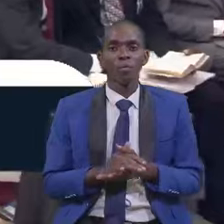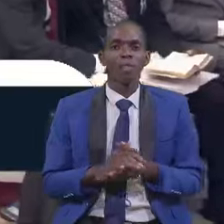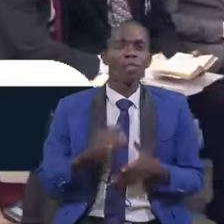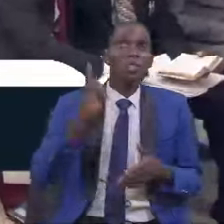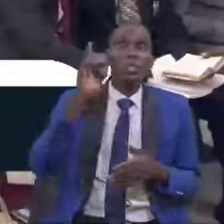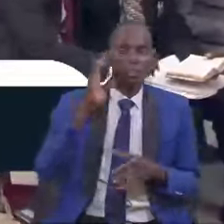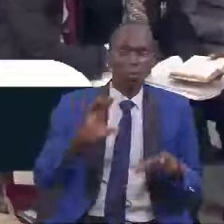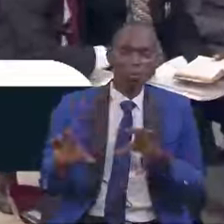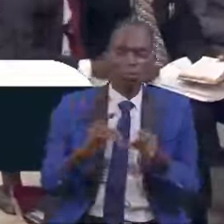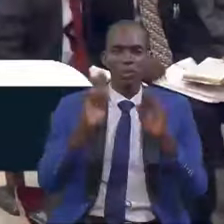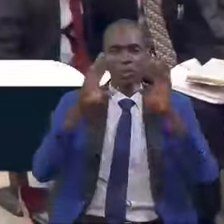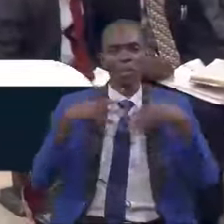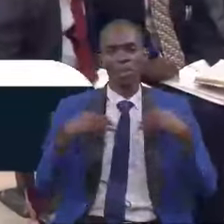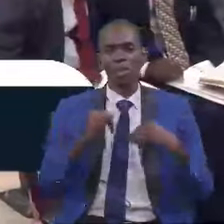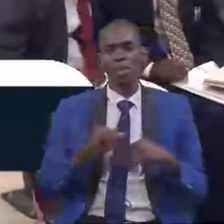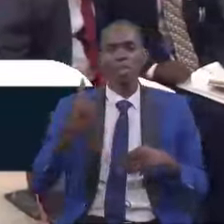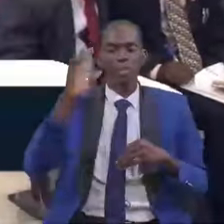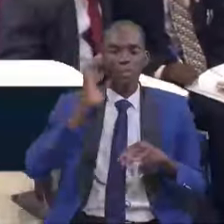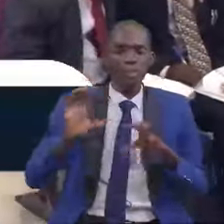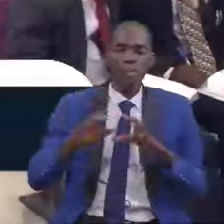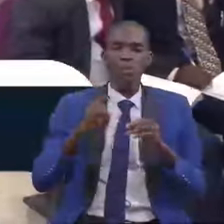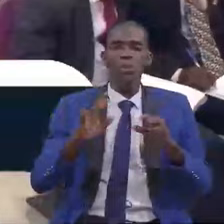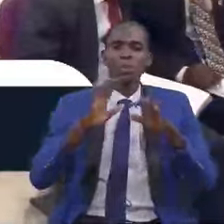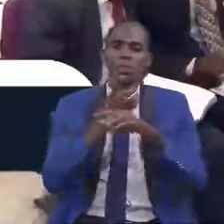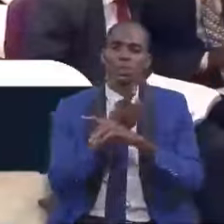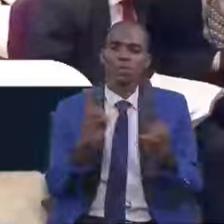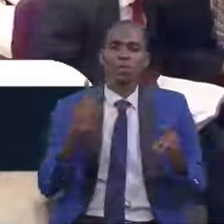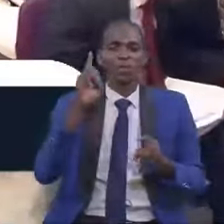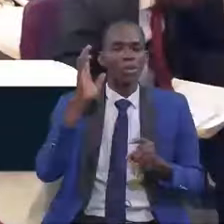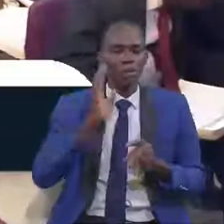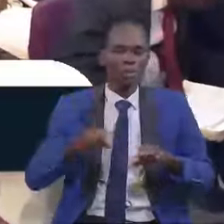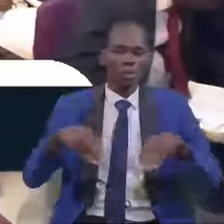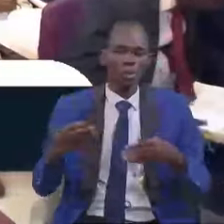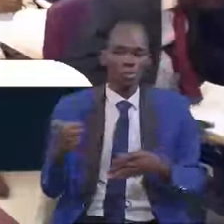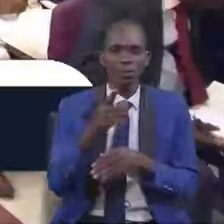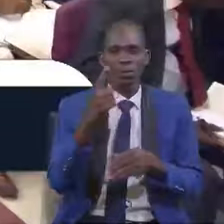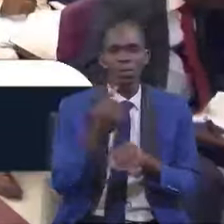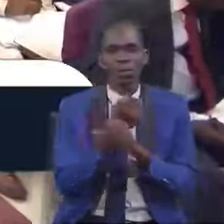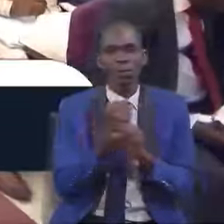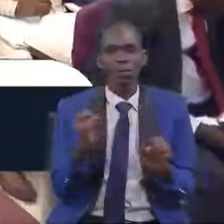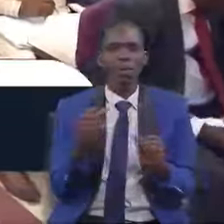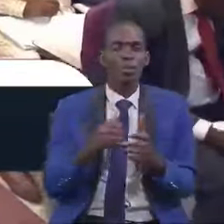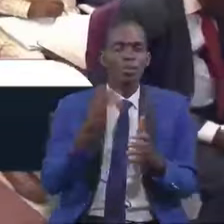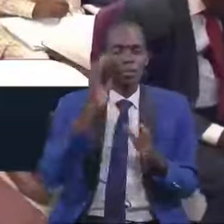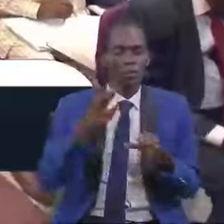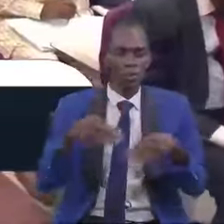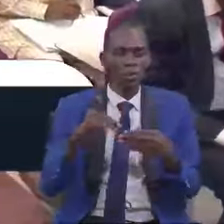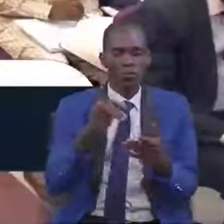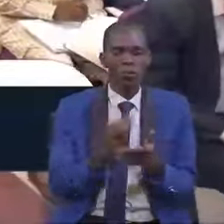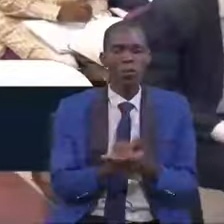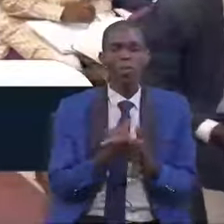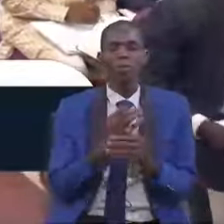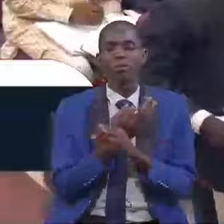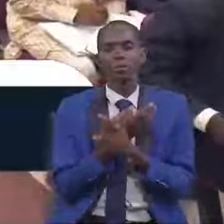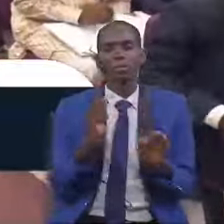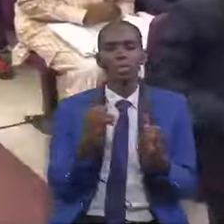Cela va apporter la guérison, cela va apporter la délivrance, cela va donner le salut. Cela va donner la libération. Elle ne retourne point à